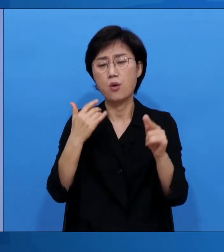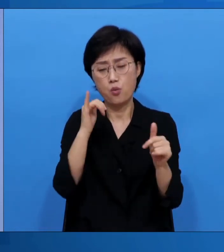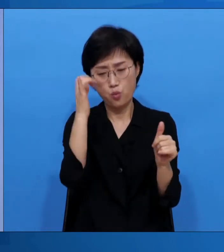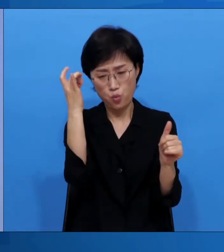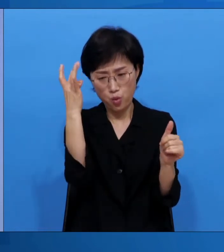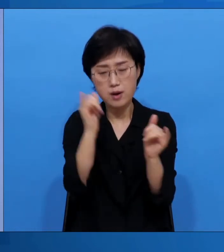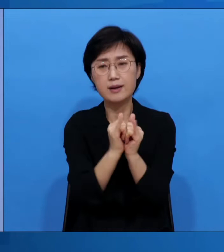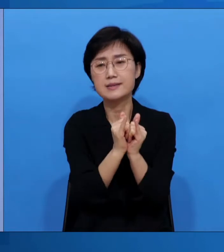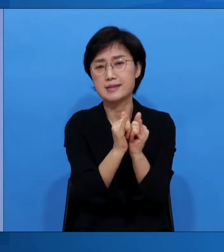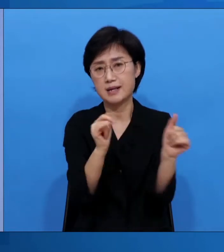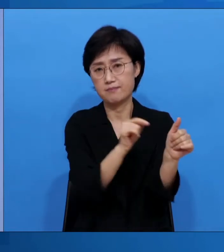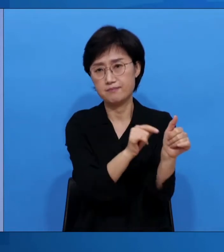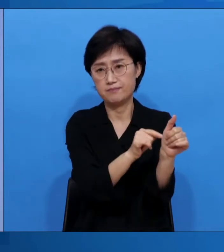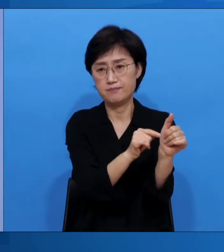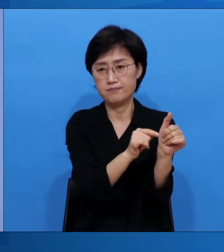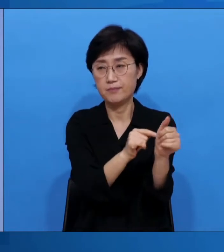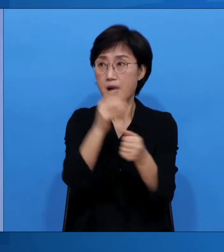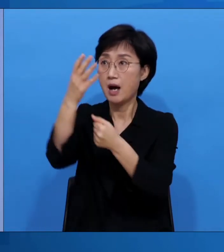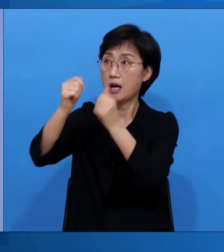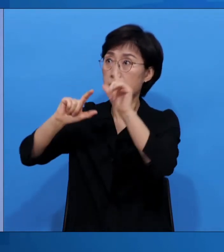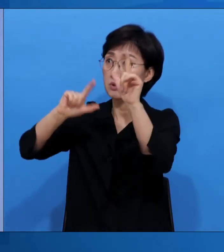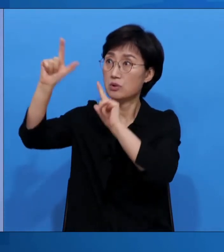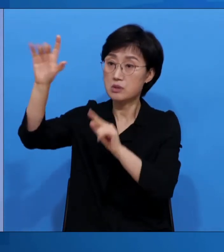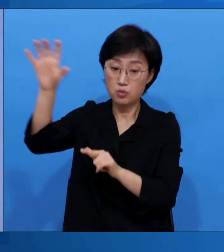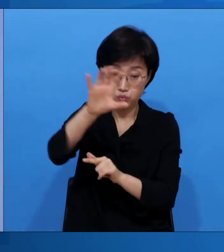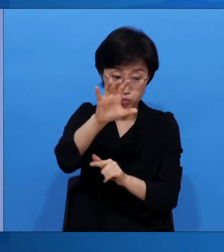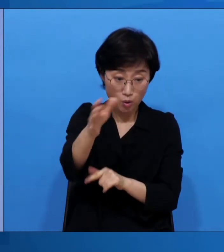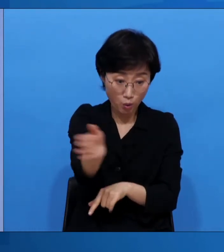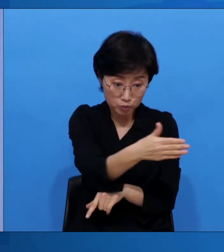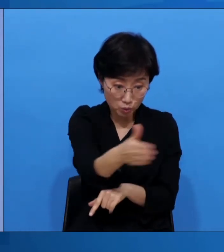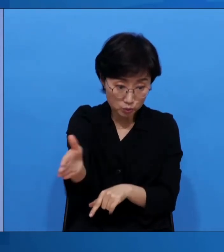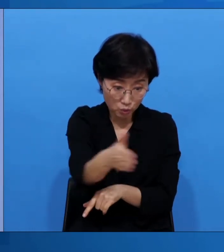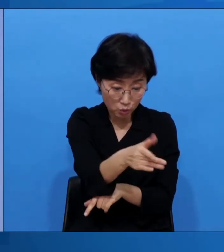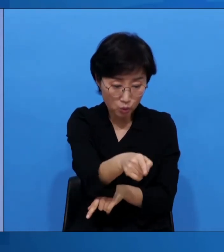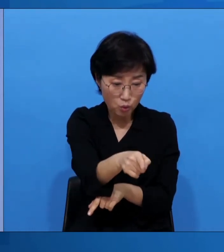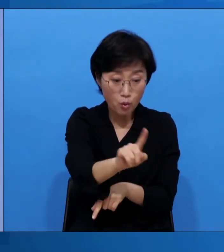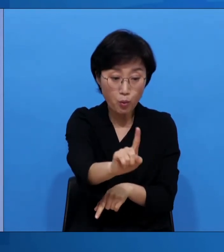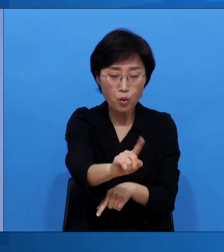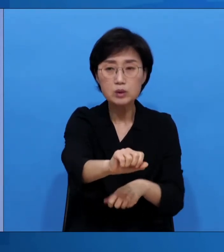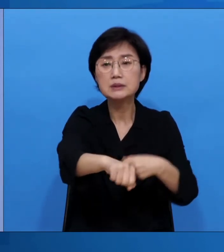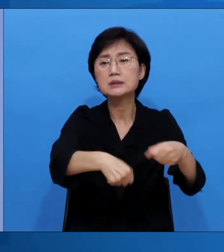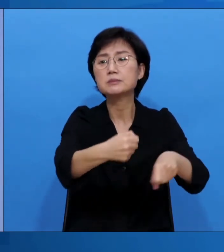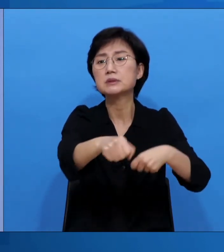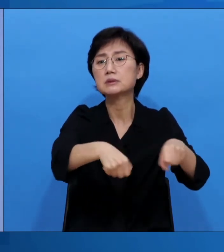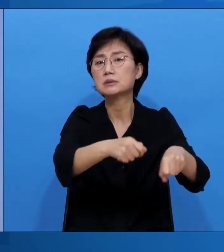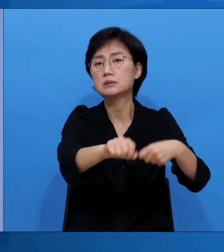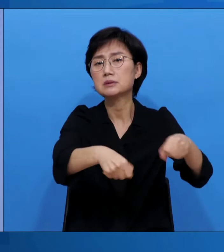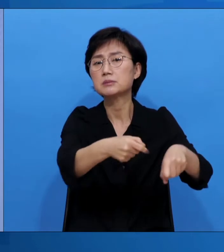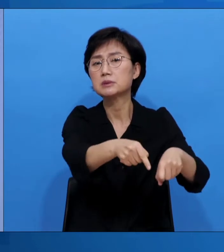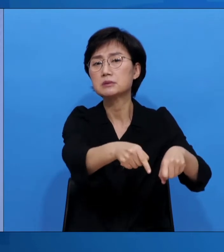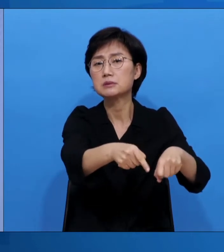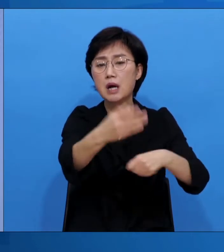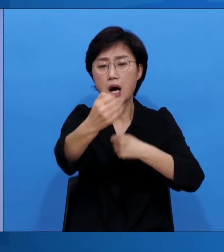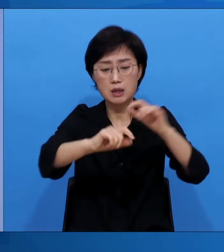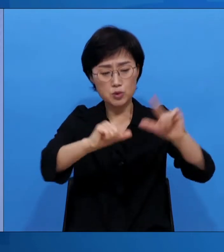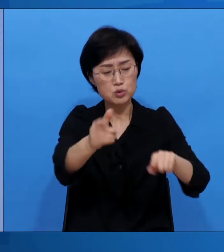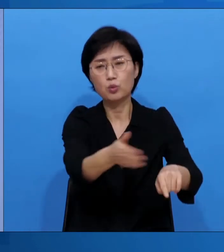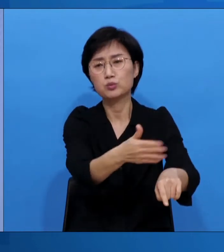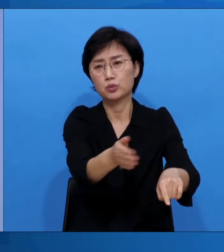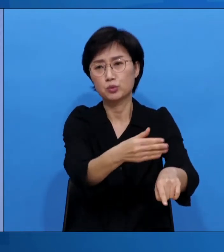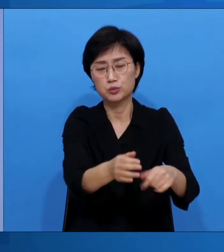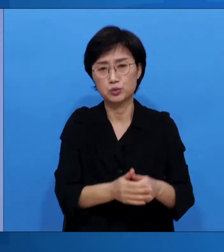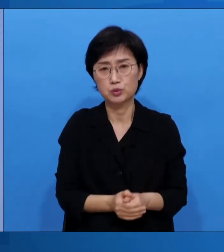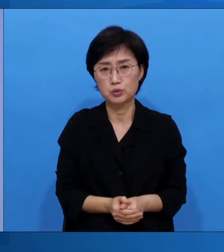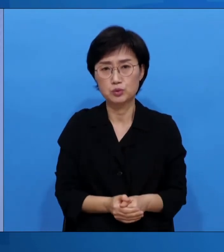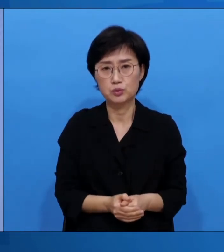형상이 없으면요, 우리 인간이 뭐하고 같으냐? 짐승하고 똑같습니다. Without the image of God, mankind is the same as beasts and animals.